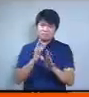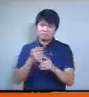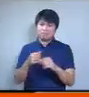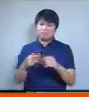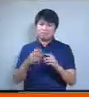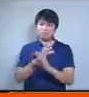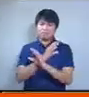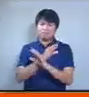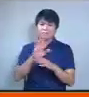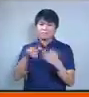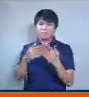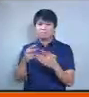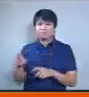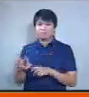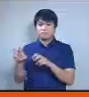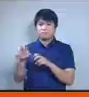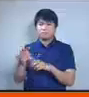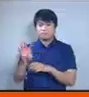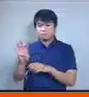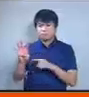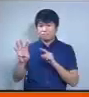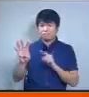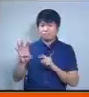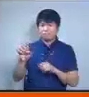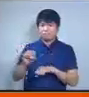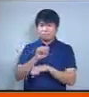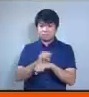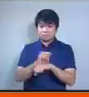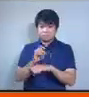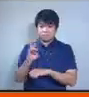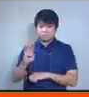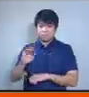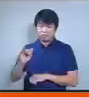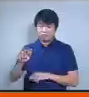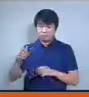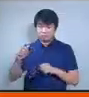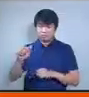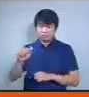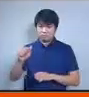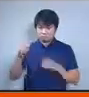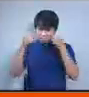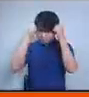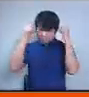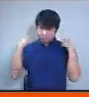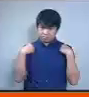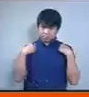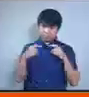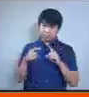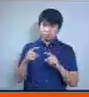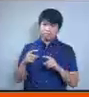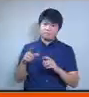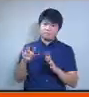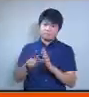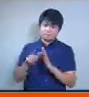Meron tayong nakitang apat na biyahe. Ito yung papuntang Singapore, Brunei, Abu Dhabi at Ethiopia. Pero nakalagay dito ay delayed at mukhang hating